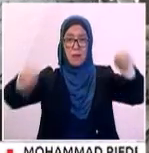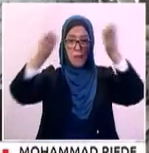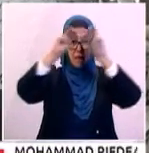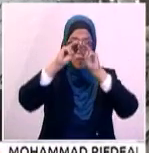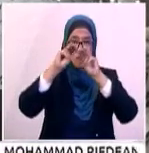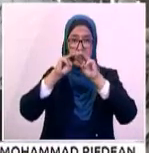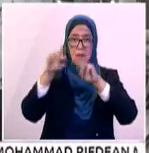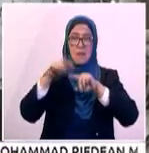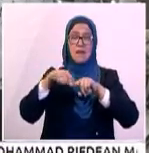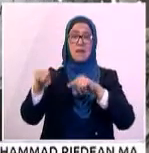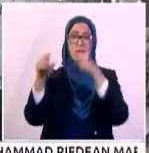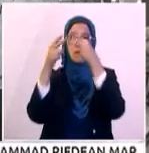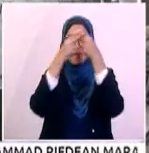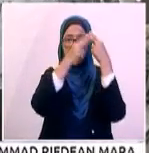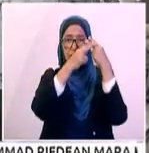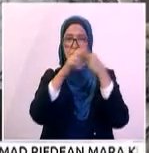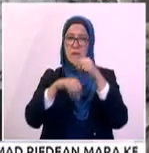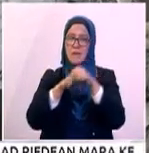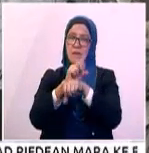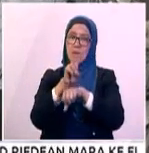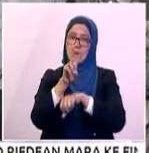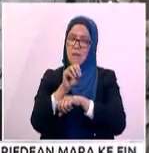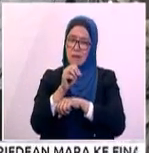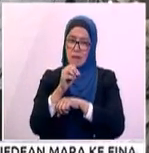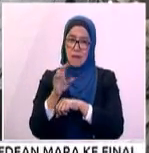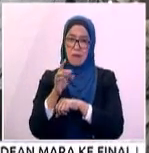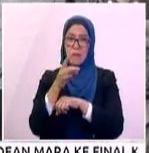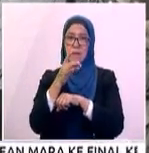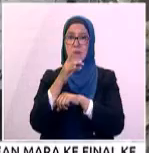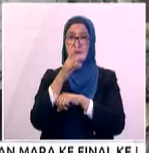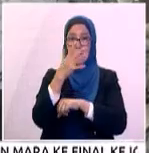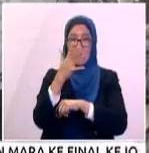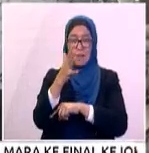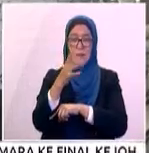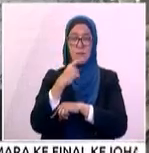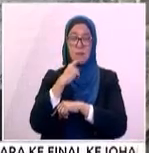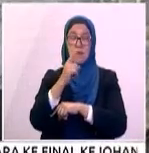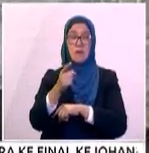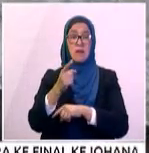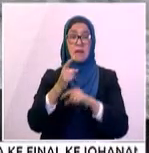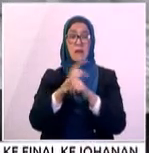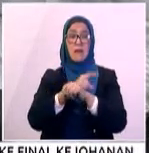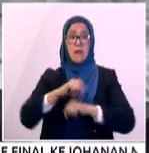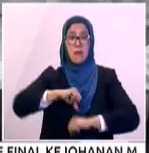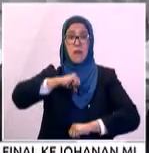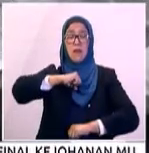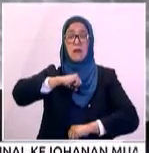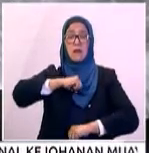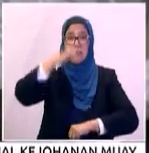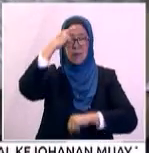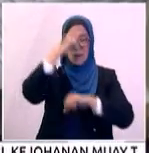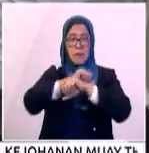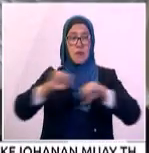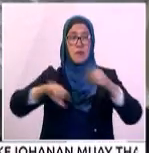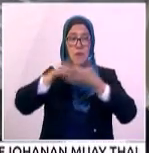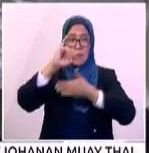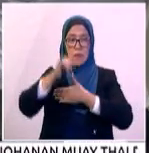menyaksikan siapnya projek yang dinanti seluruh umat Islam di dunia. Dulu kalau kita pernah